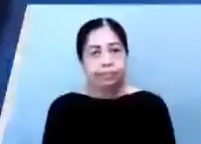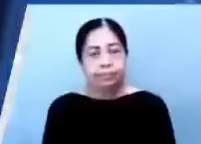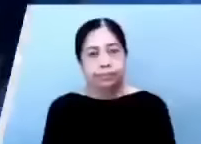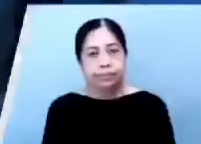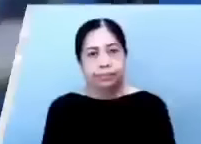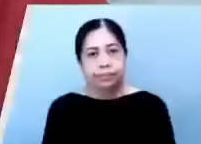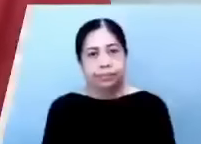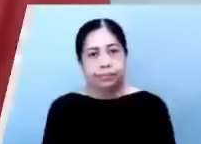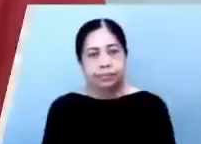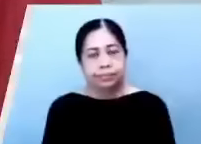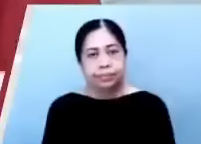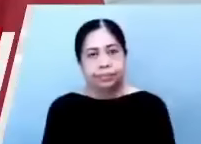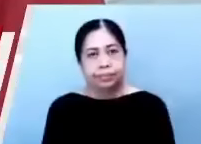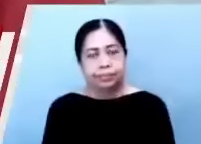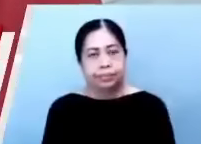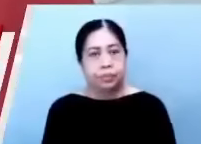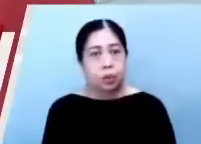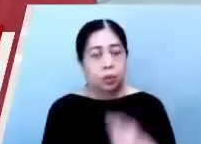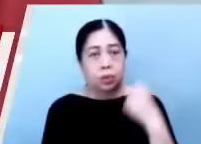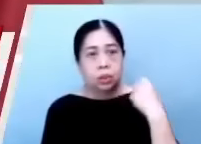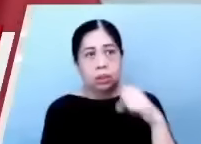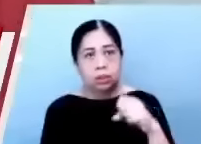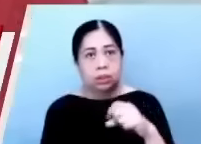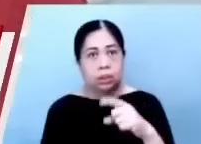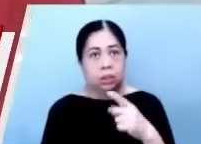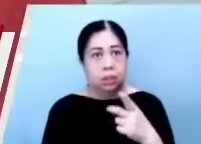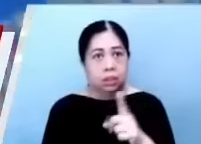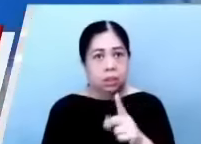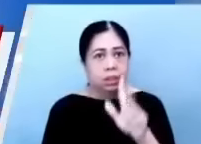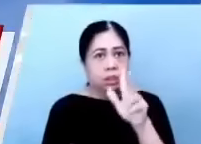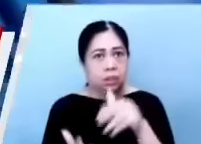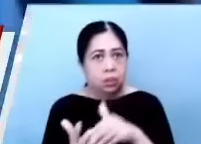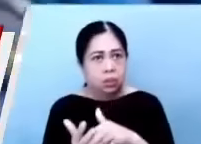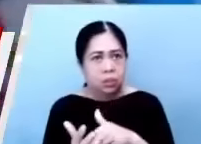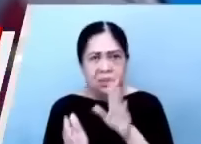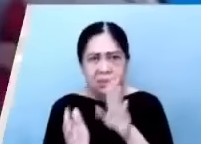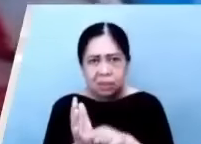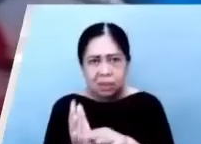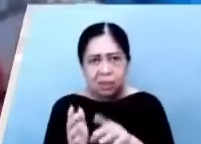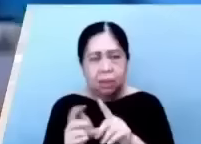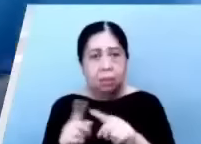Initial violation niya is just 3,000 pesos eh. Ang buhay hindi pwedeng palitan yan.